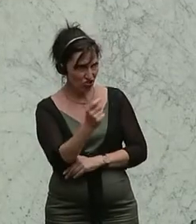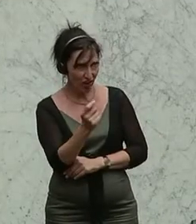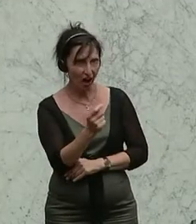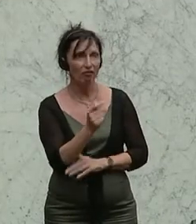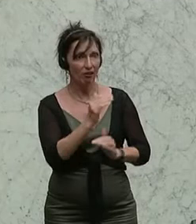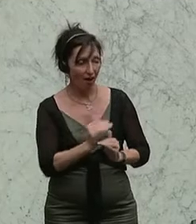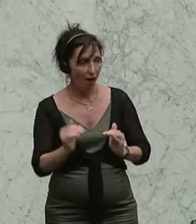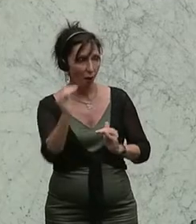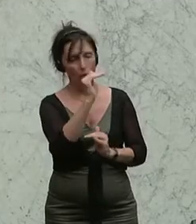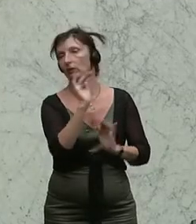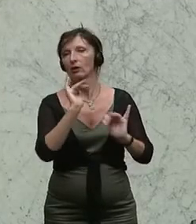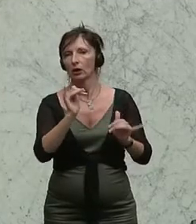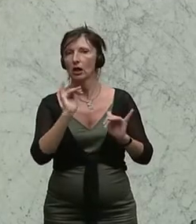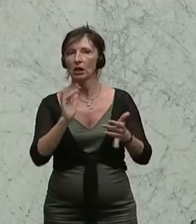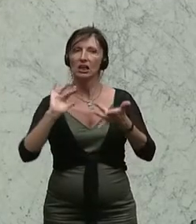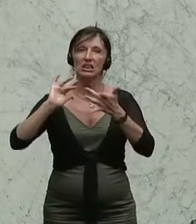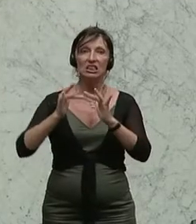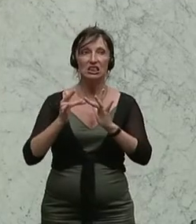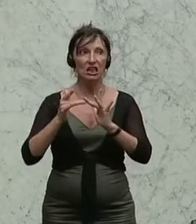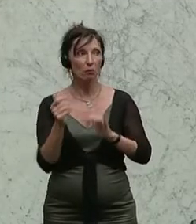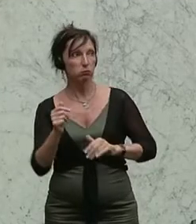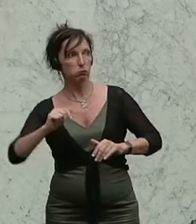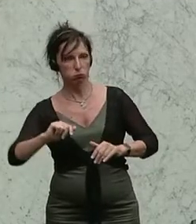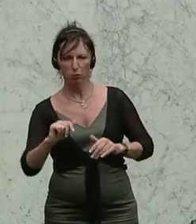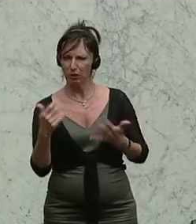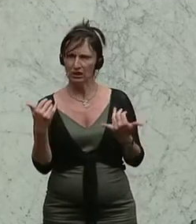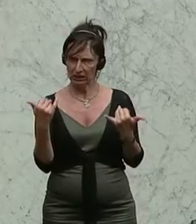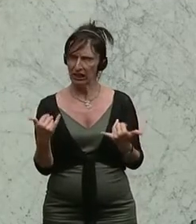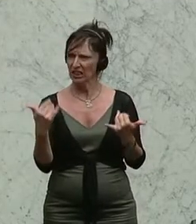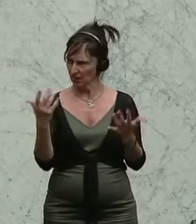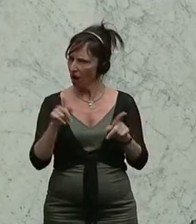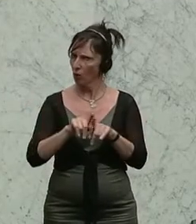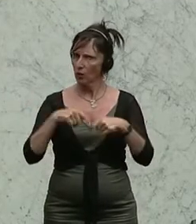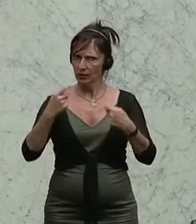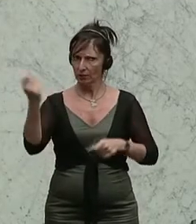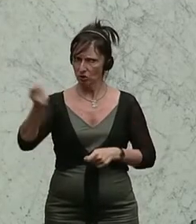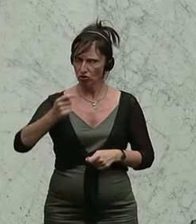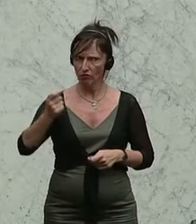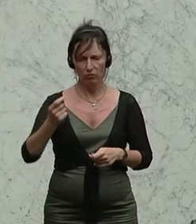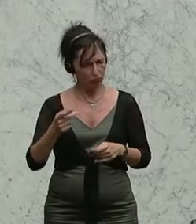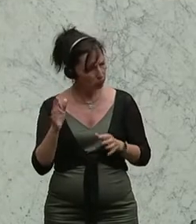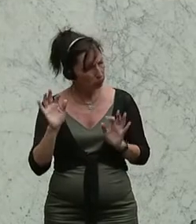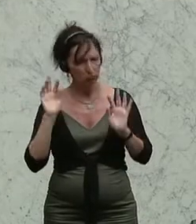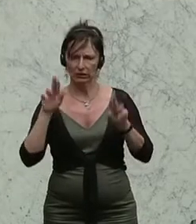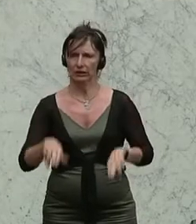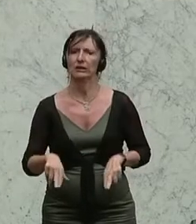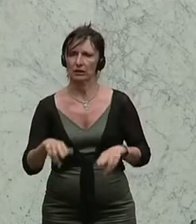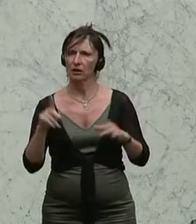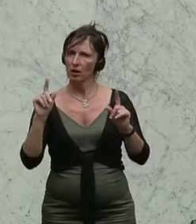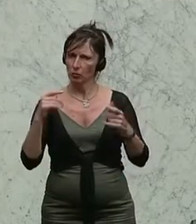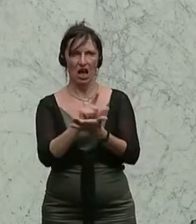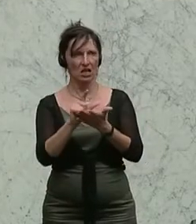gegen Cybermobbing geht man absolut in die richtige Richtung und passt das Strafgesetzbuch an die technischen Rahmenbedingungen unserer.